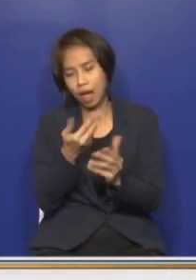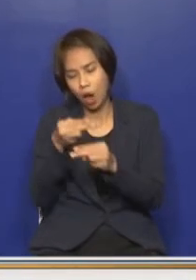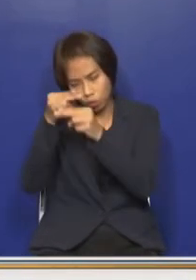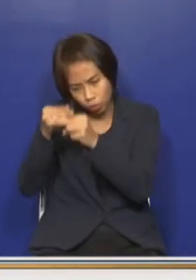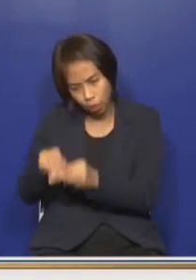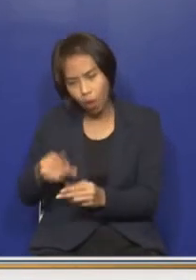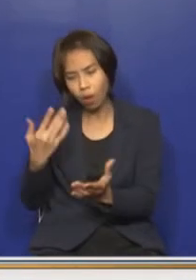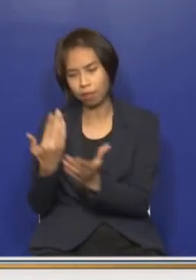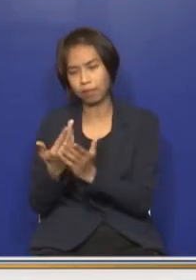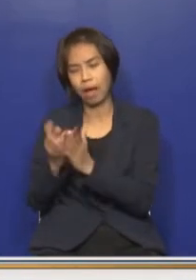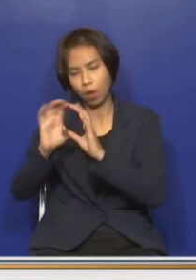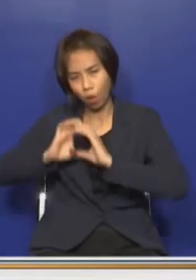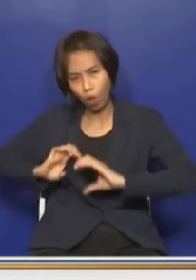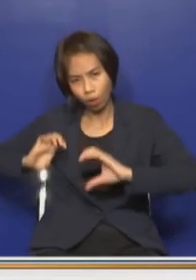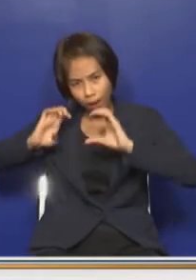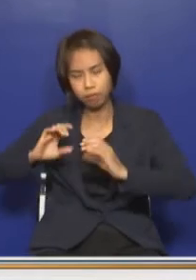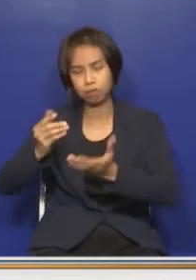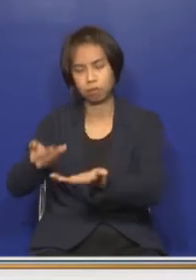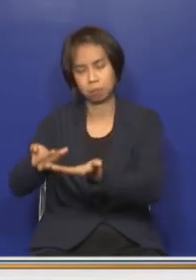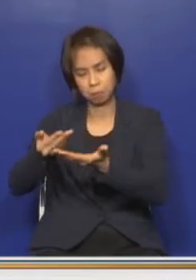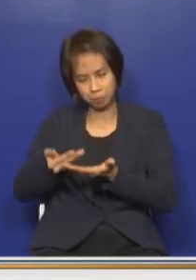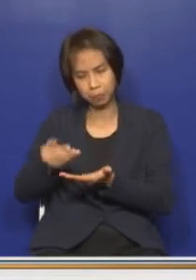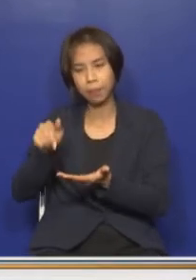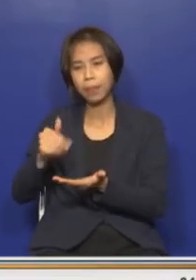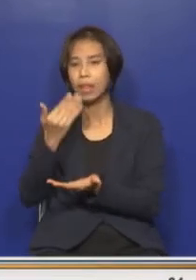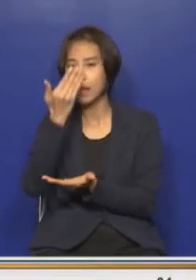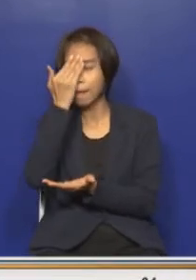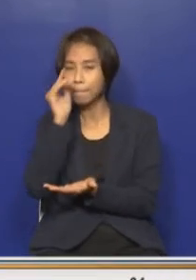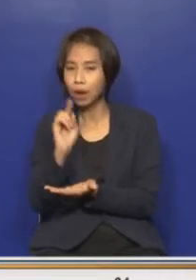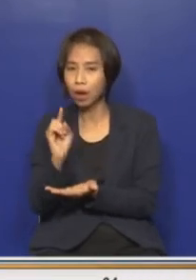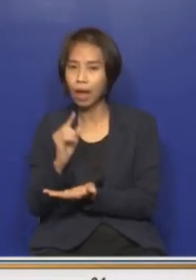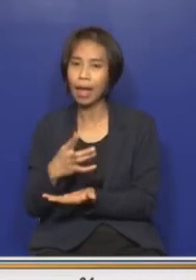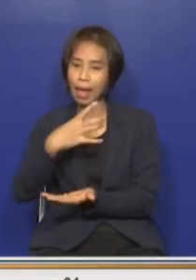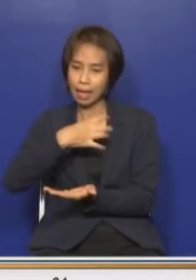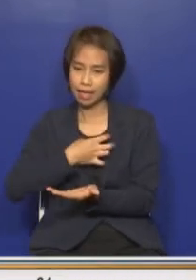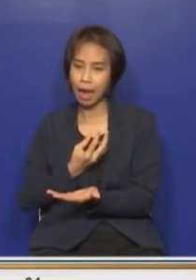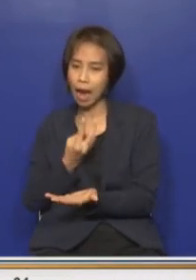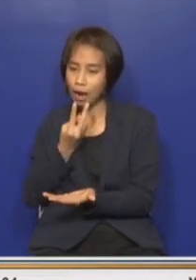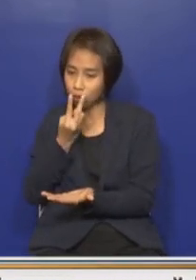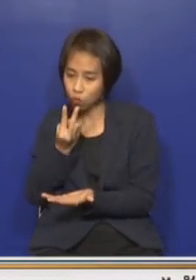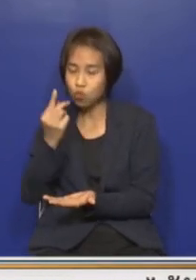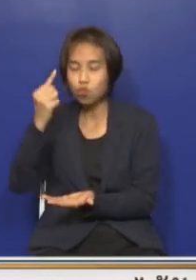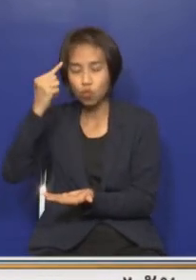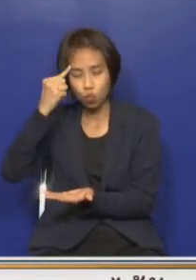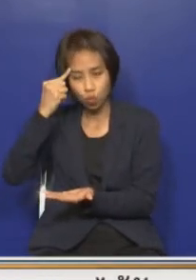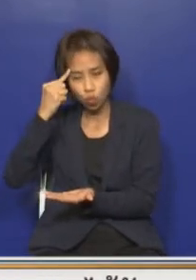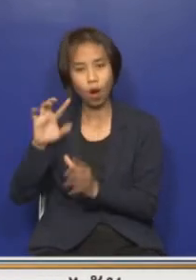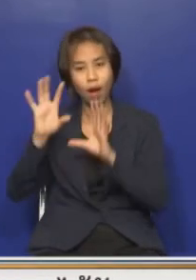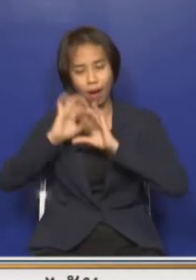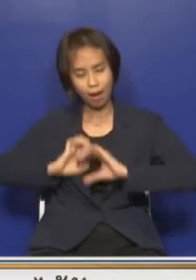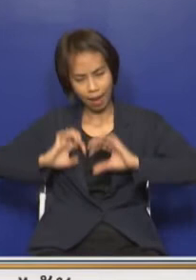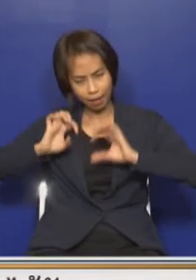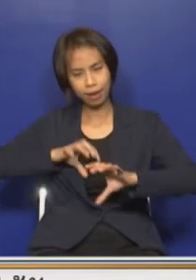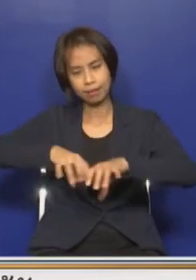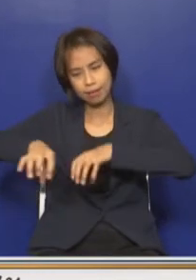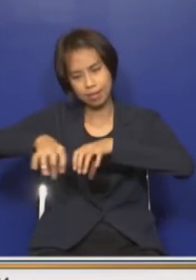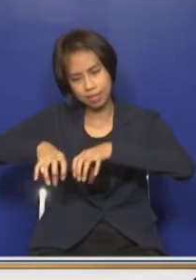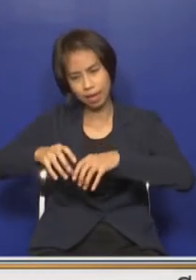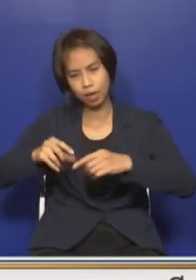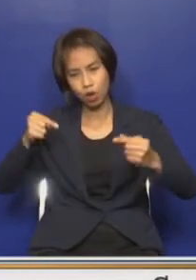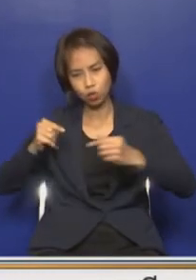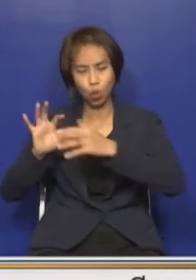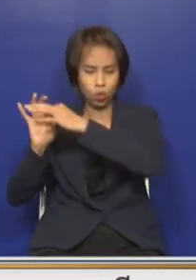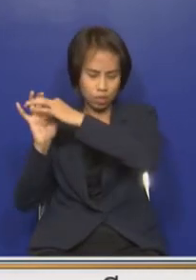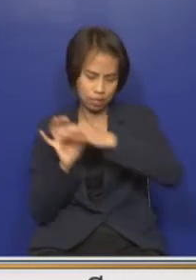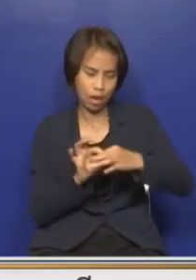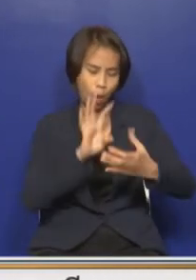ของรัฐล้วนๆเนี่ยมาแสดงเพราะว่าเจตนาเราต้องการจะดูประสิทธิภาพการดำเนินการว่าสอดคล้องกับนโยบาย